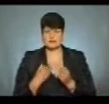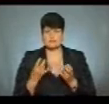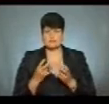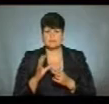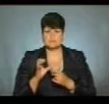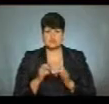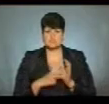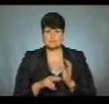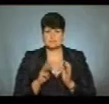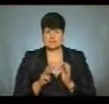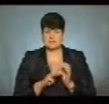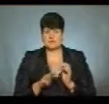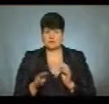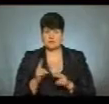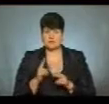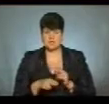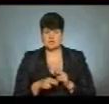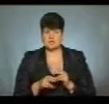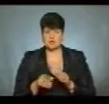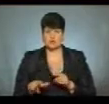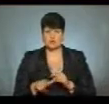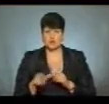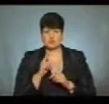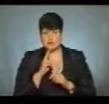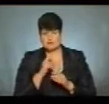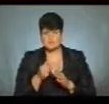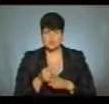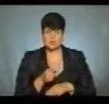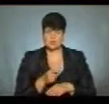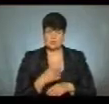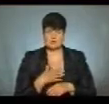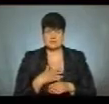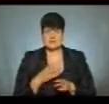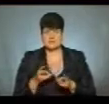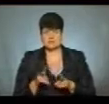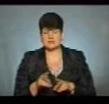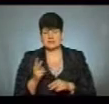573 мільйона, щоб ми закінчили дорогу з Кременця до Тернополя. У нас залишилося там ще